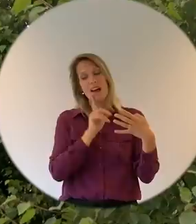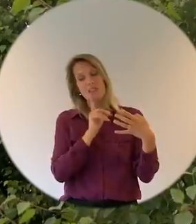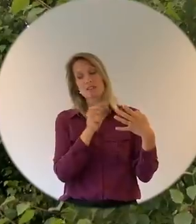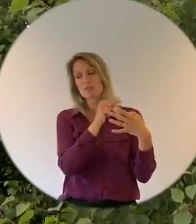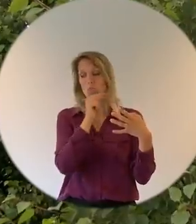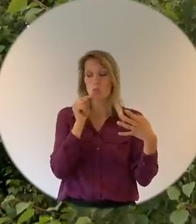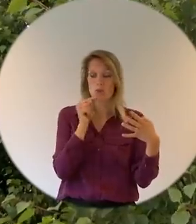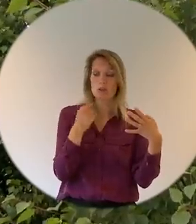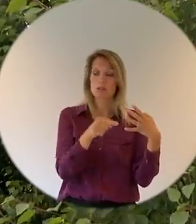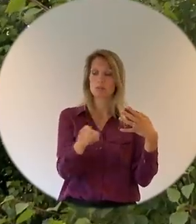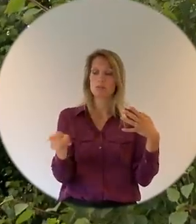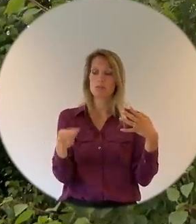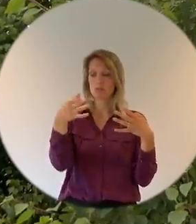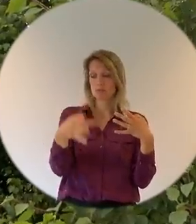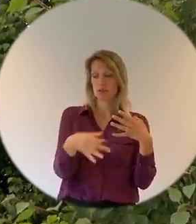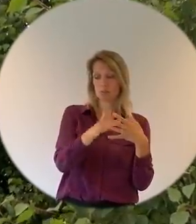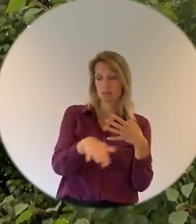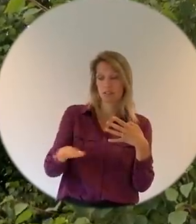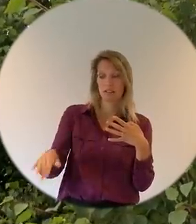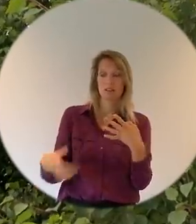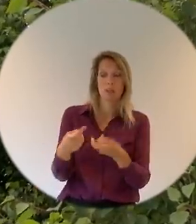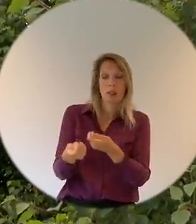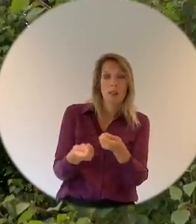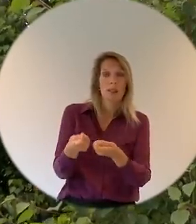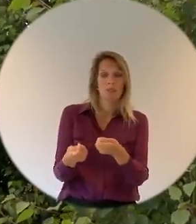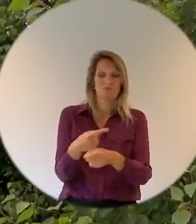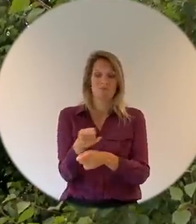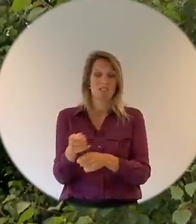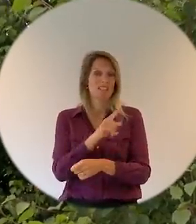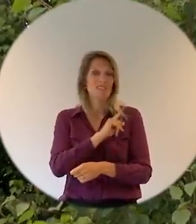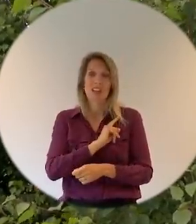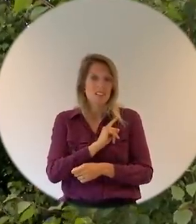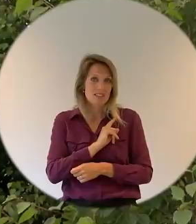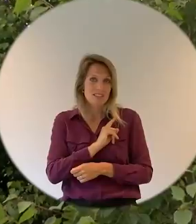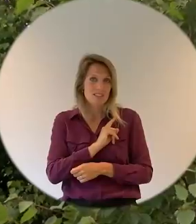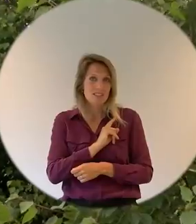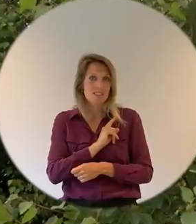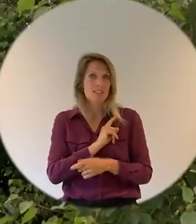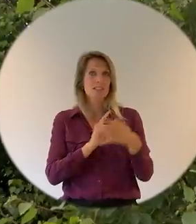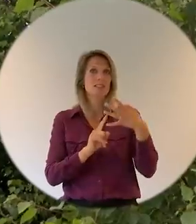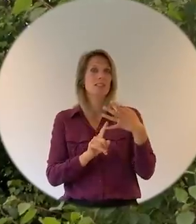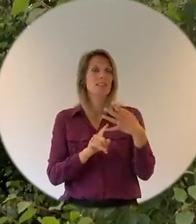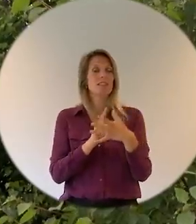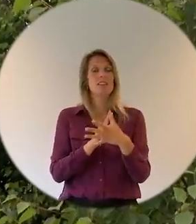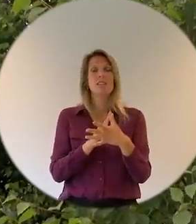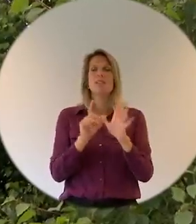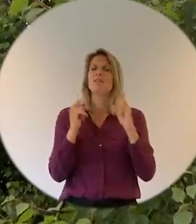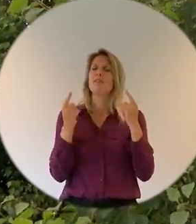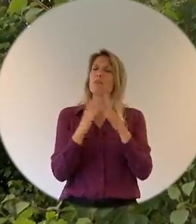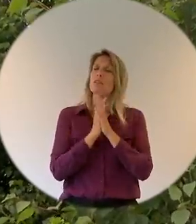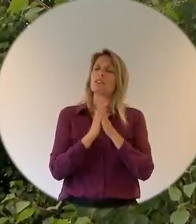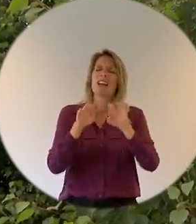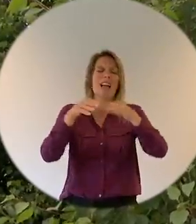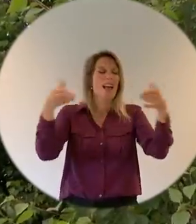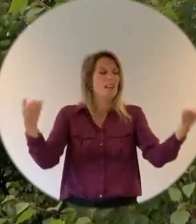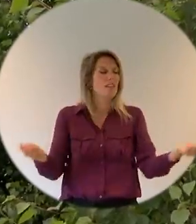moeders die met kinderen thuis zitten wat ze niet gewend zijn. Wij bidden u voor heel deze wereld die